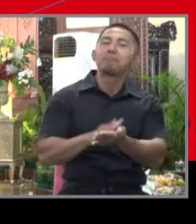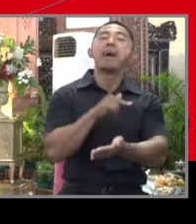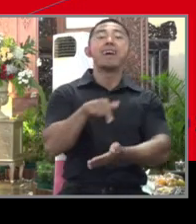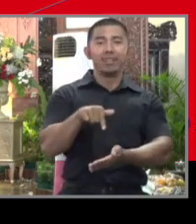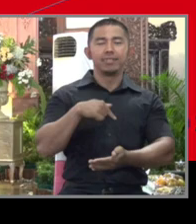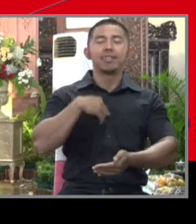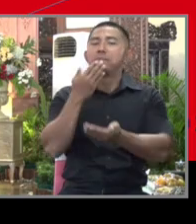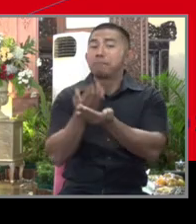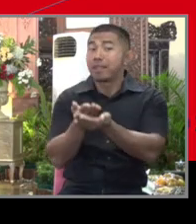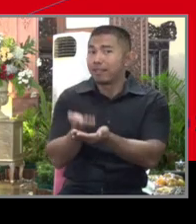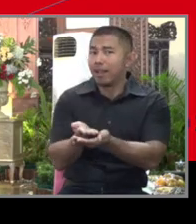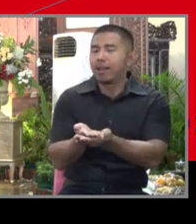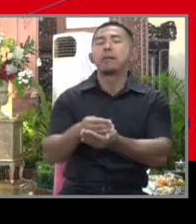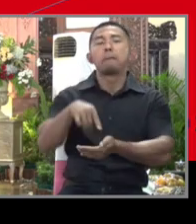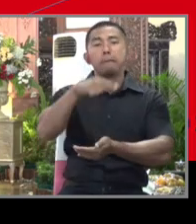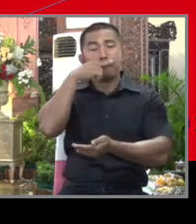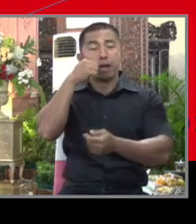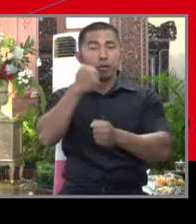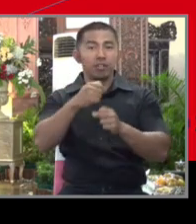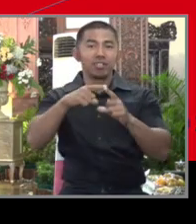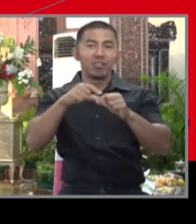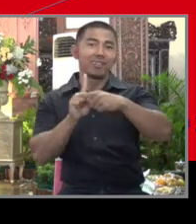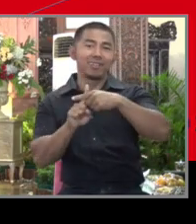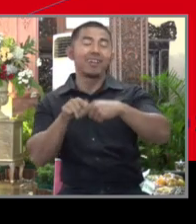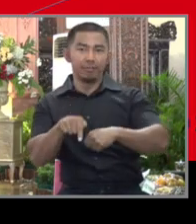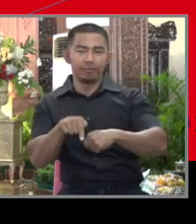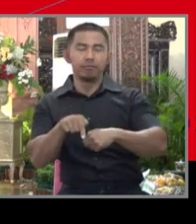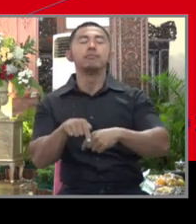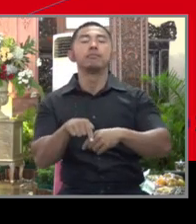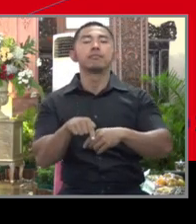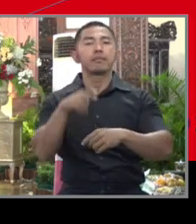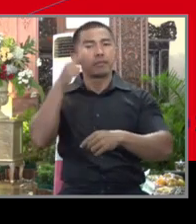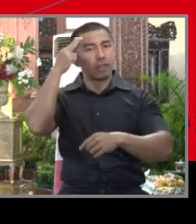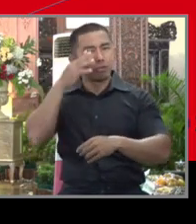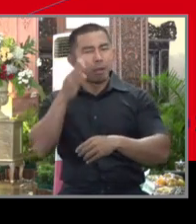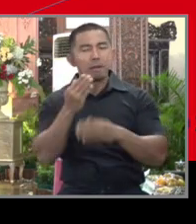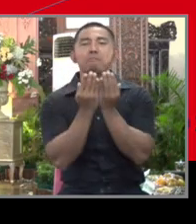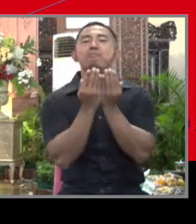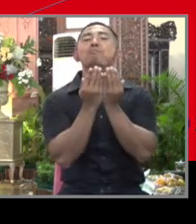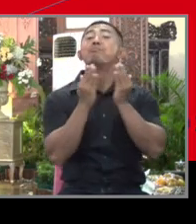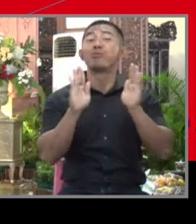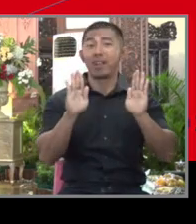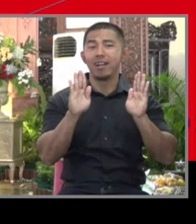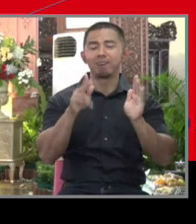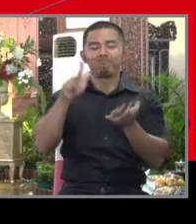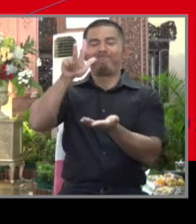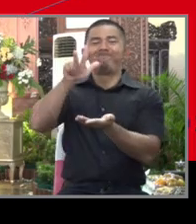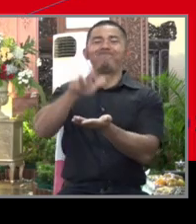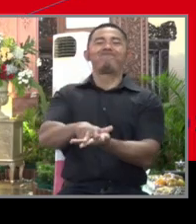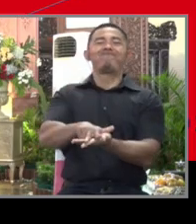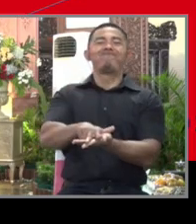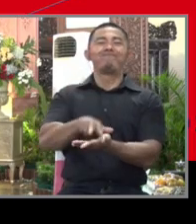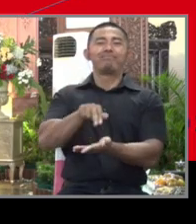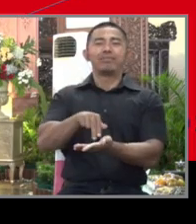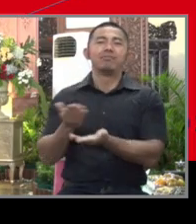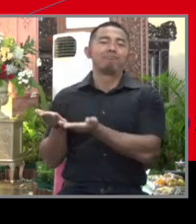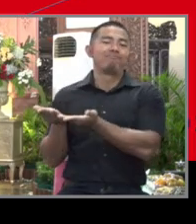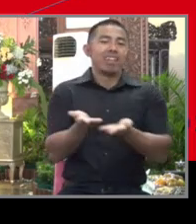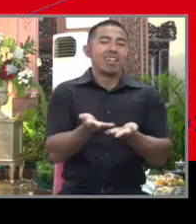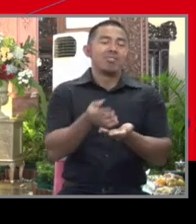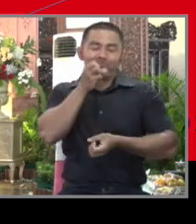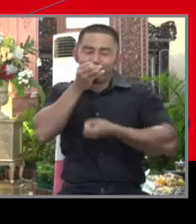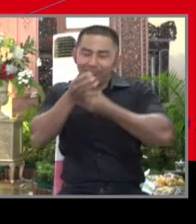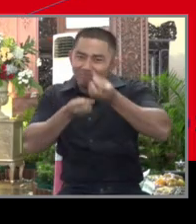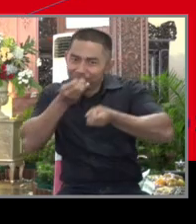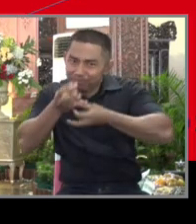kami memohon Bapak Gubernur Jawa Tengah untuk membuka secara resmi dan berkenan memberikan arahan